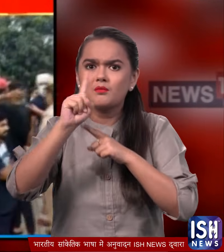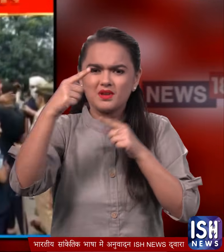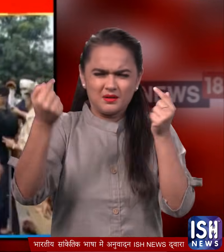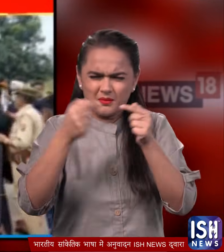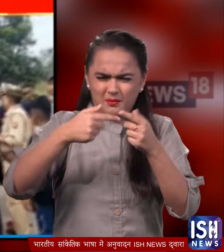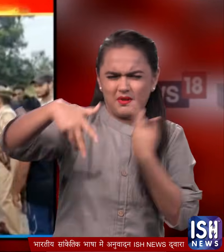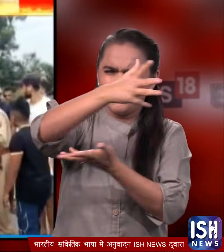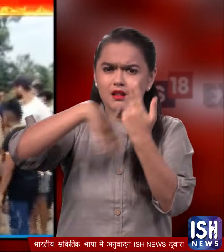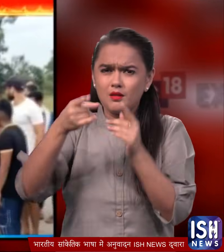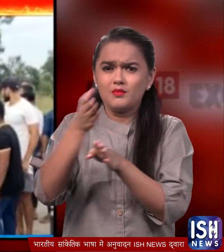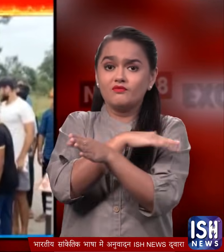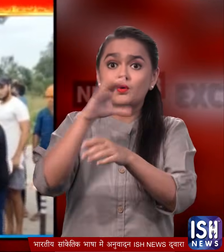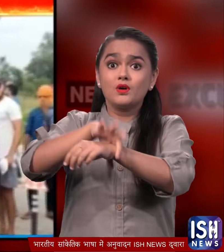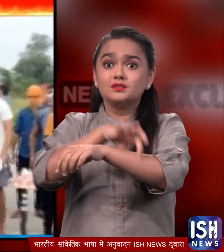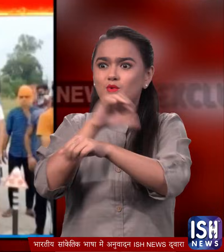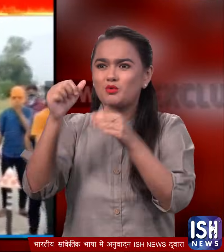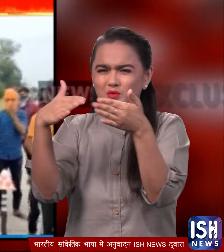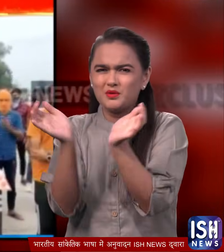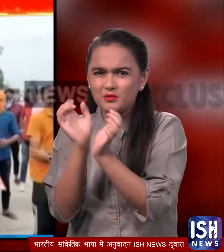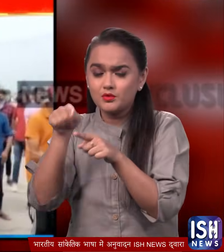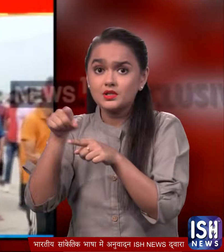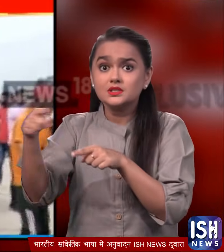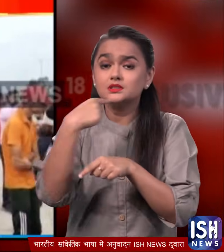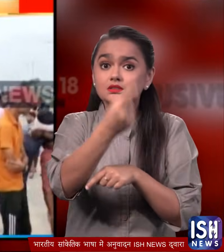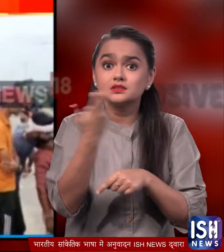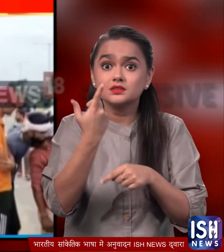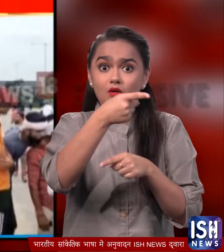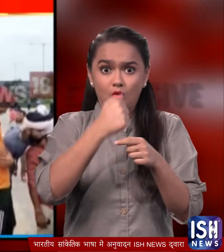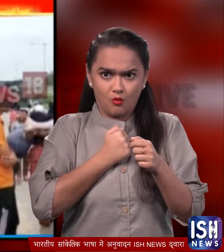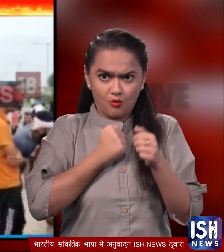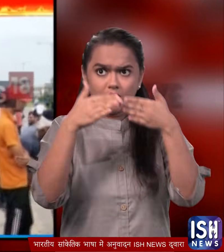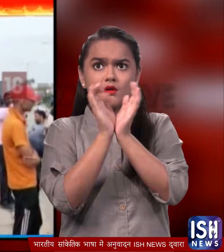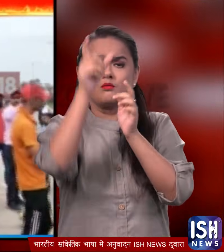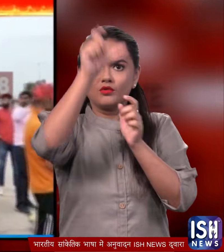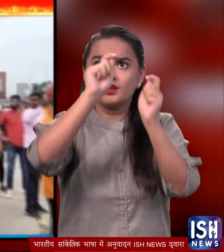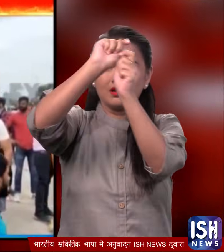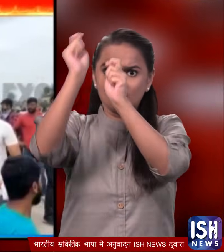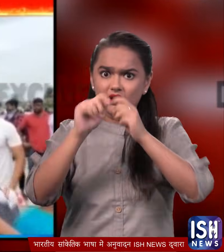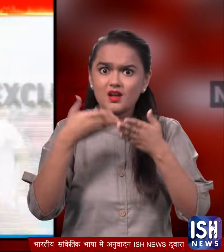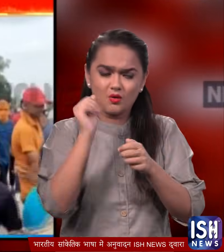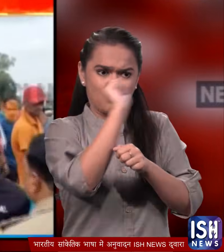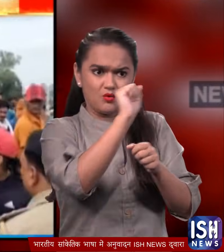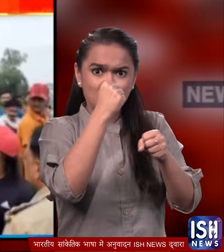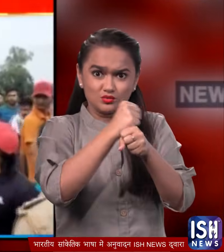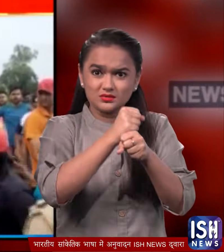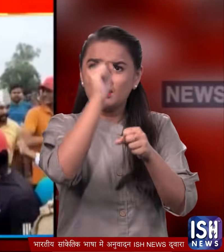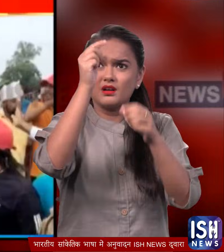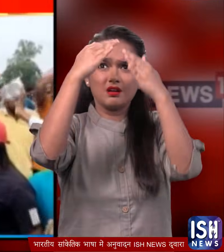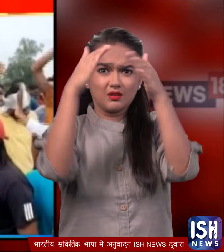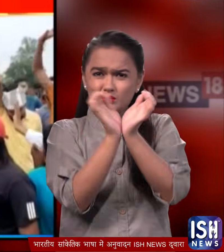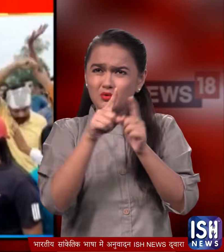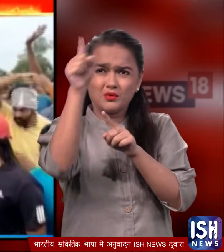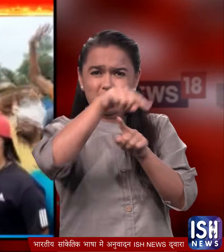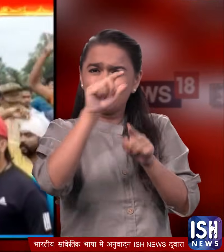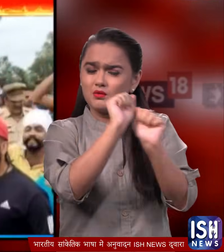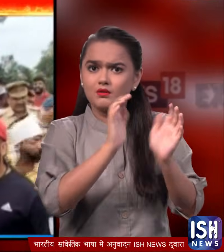लाठीचार्ज से पहले राजपूत समुदाय के इन लोगों ने सम्राट मिहिर भोज को गुर्जर बताए जाने का विरोध करते हुए सड़क जाम कर दी। इस बात की जानकारी मिलते